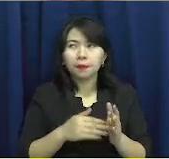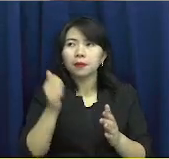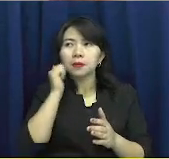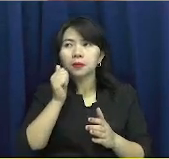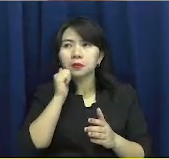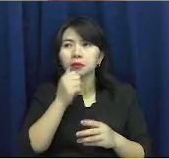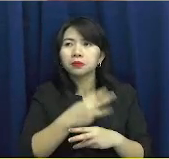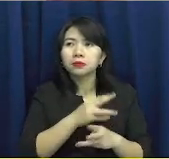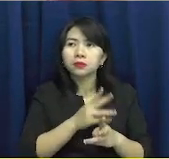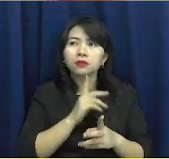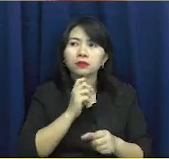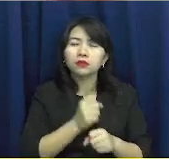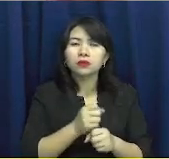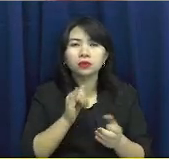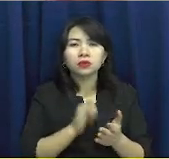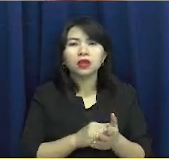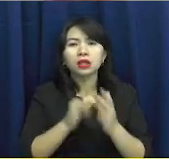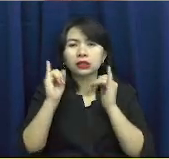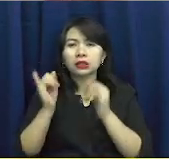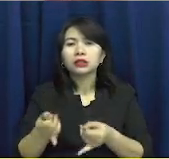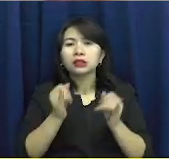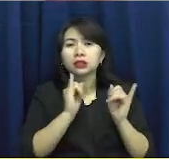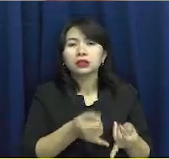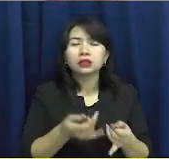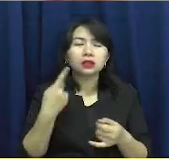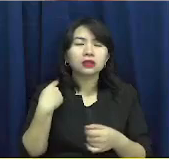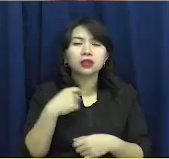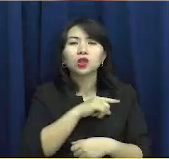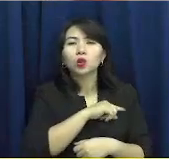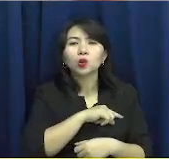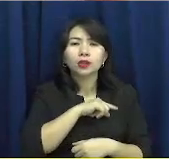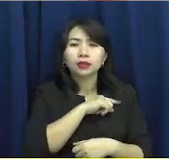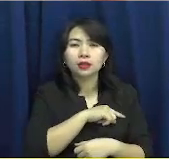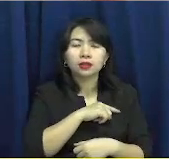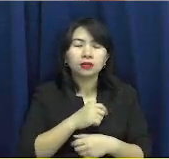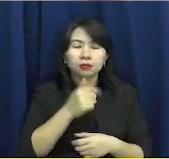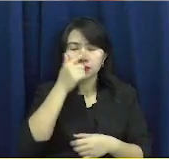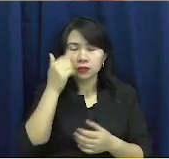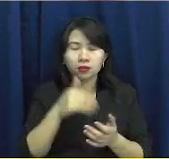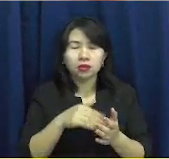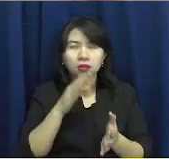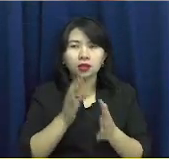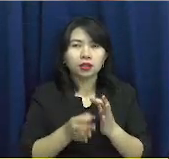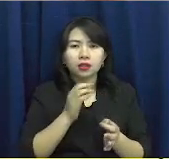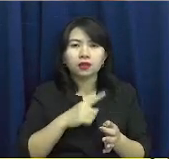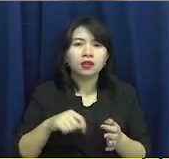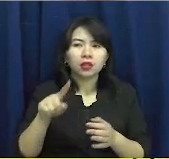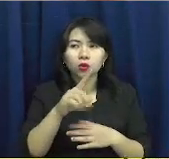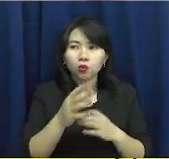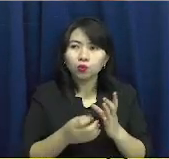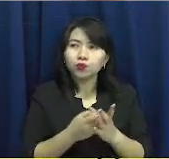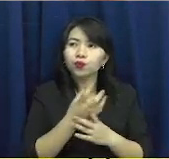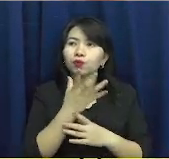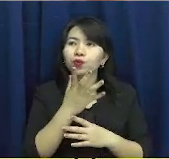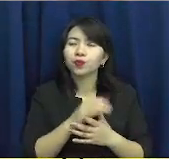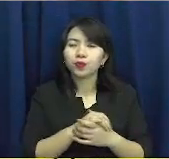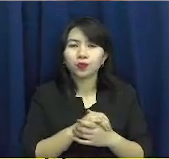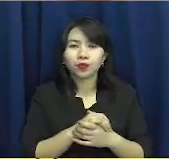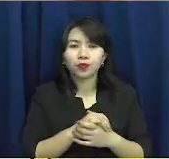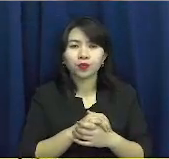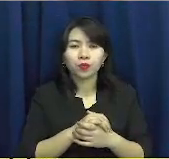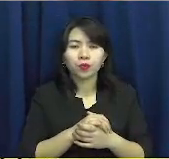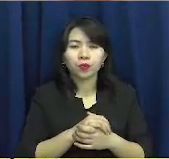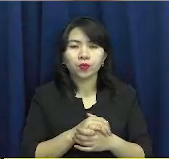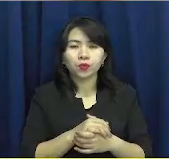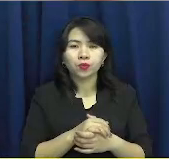sure na individual, merong quality yung paglago natin. Yeah. Kasi pag tayo po ay lumago, quality yung paglago natin, gaya ng